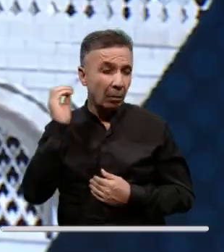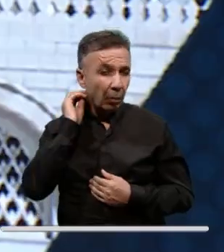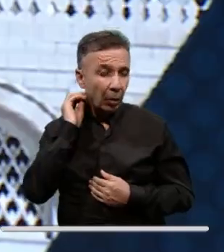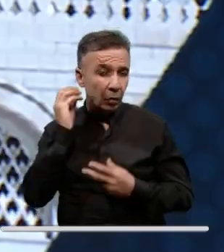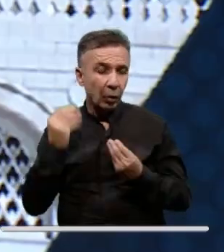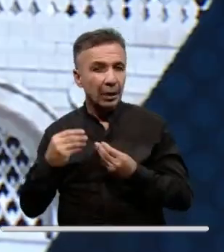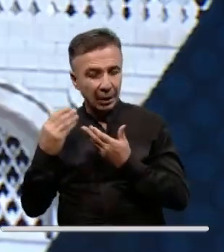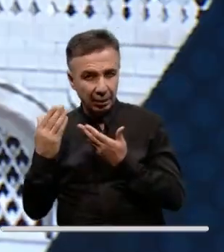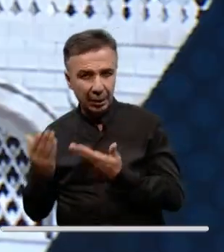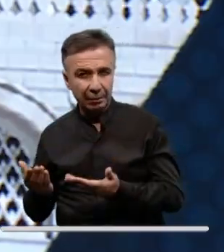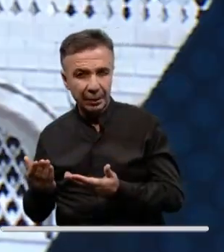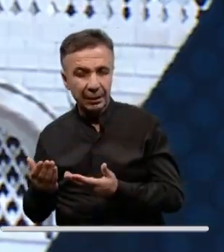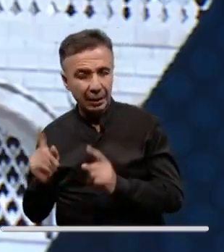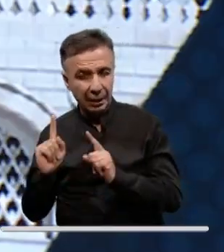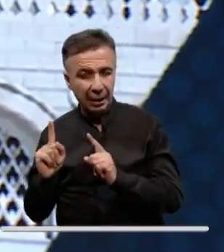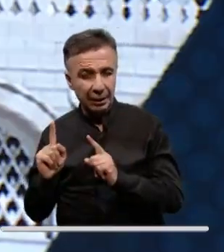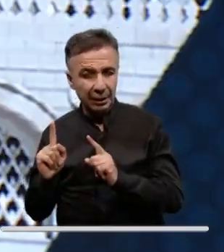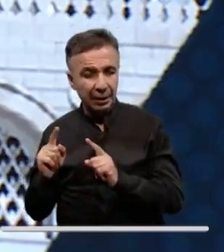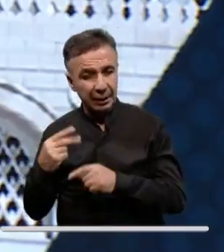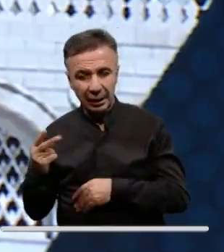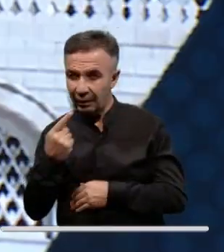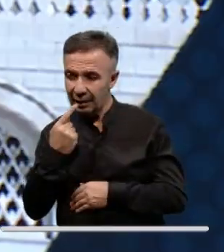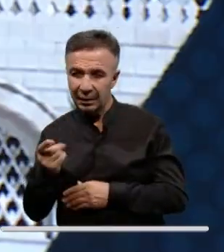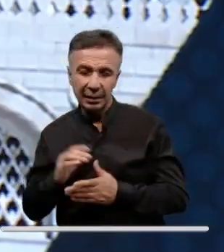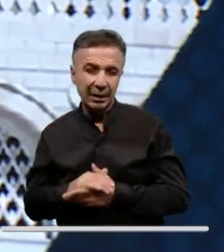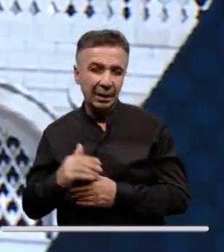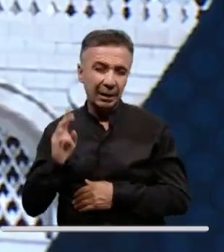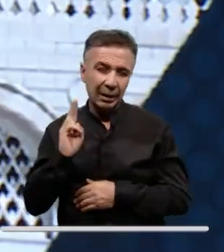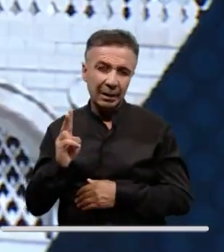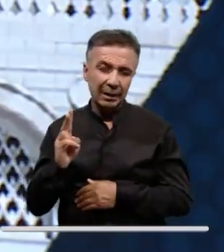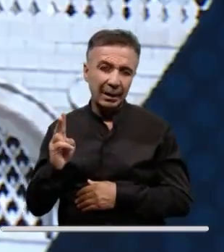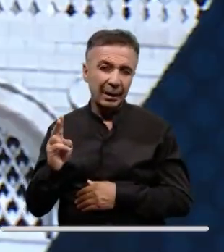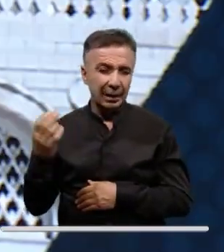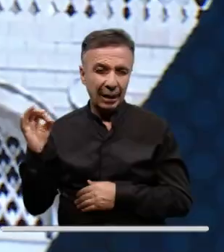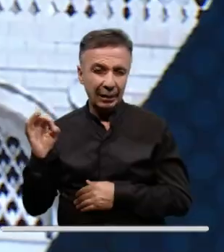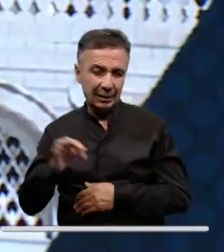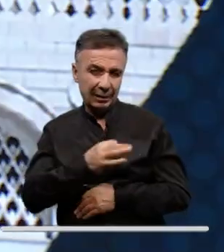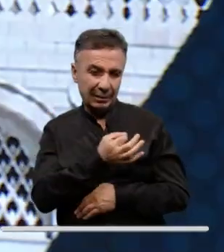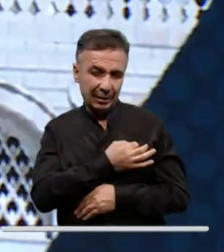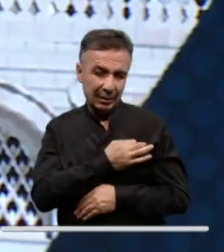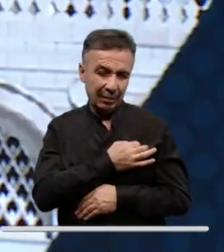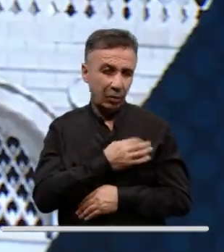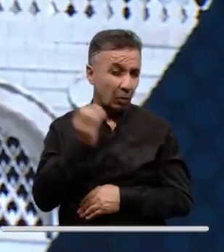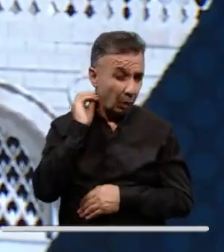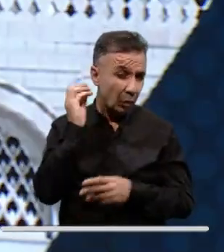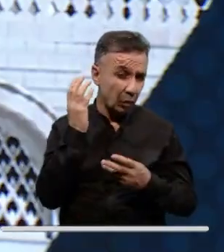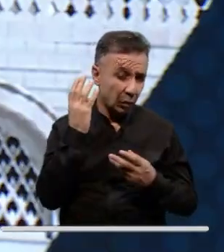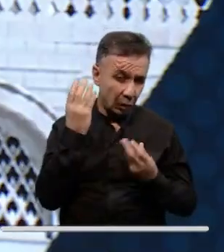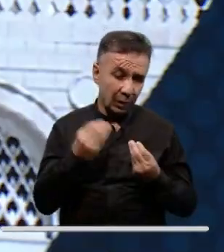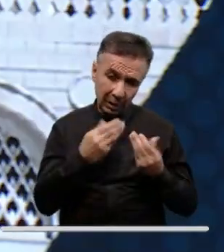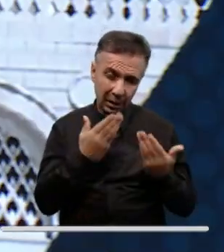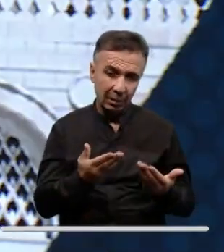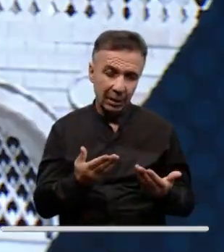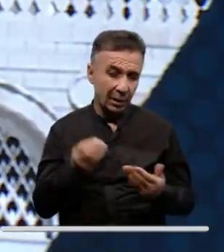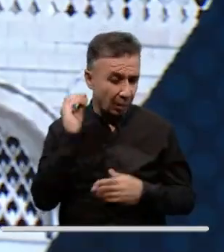zaman söylesin karşı tarafa desin ki bak kardeşim Eee senin getirdiğini ben sana vereceğim bunu borç kabul ettim o zaman